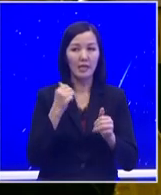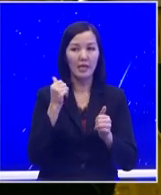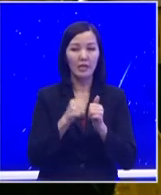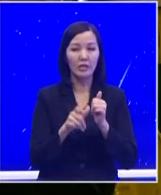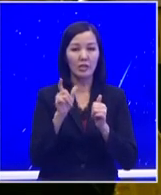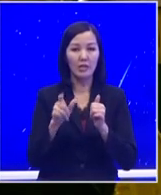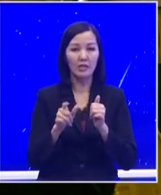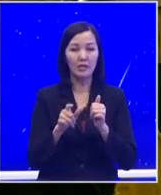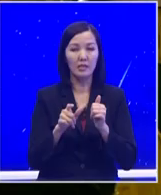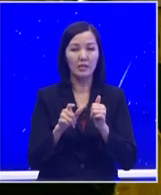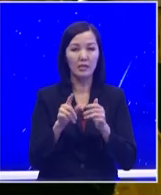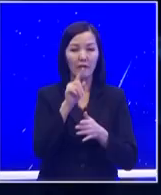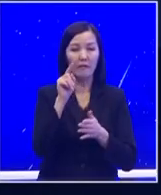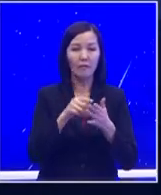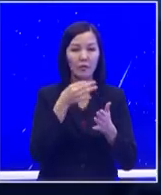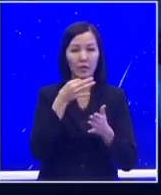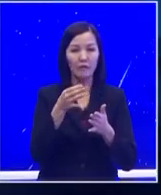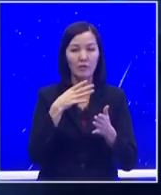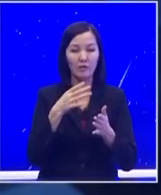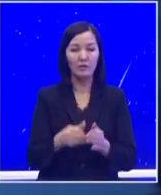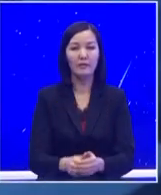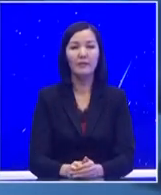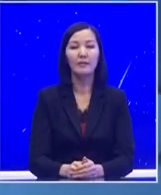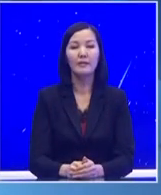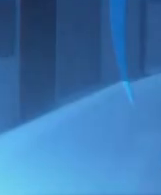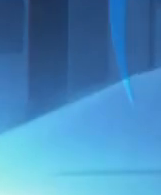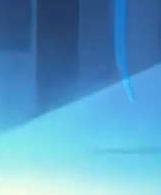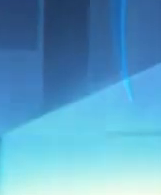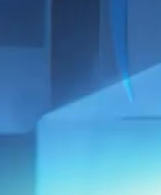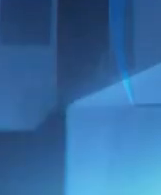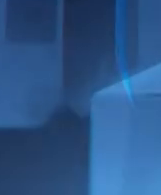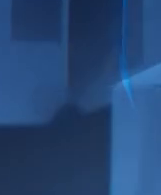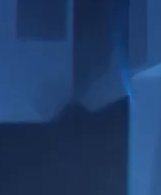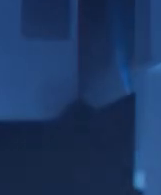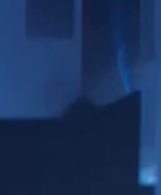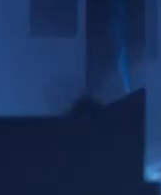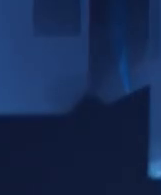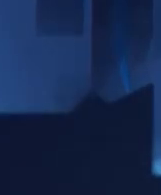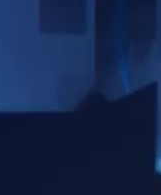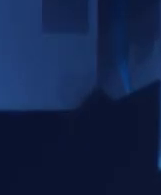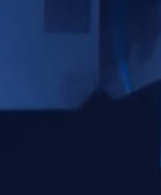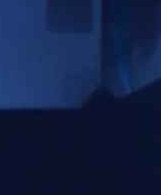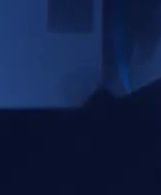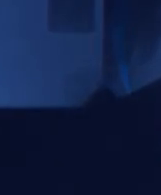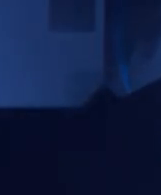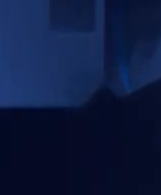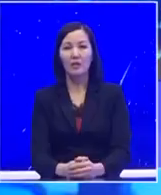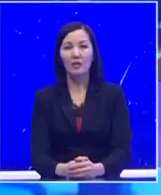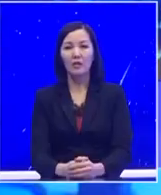из адресованных вопросов граждан. Азат Жумаханов, Габит Кабдрахман, телекомпания ЖТСУ из Уйгурского района.